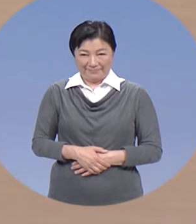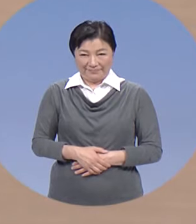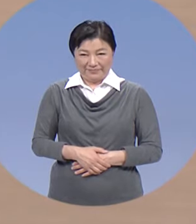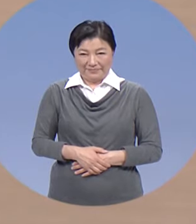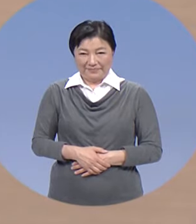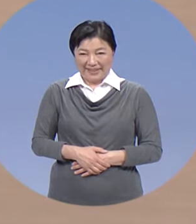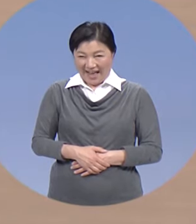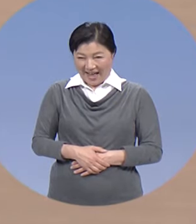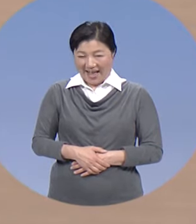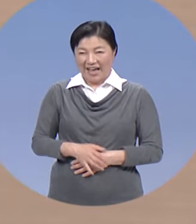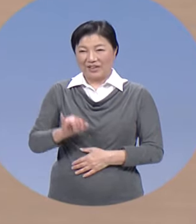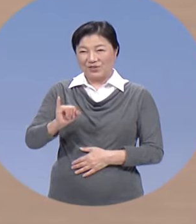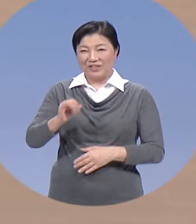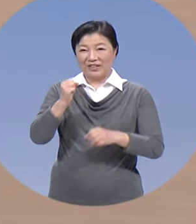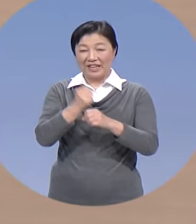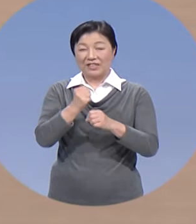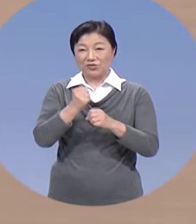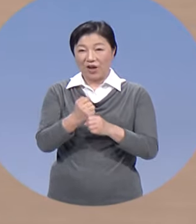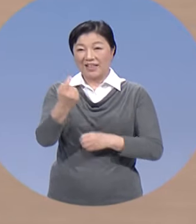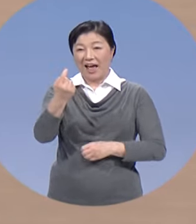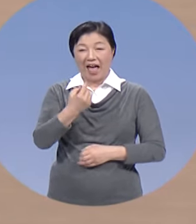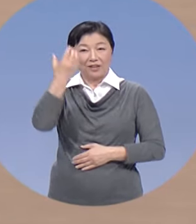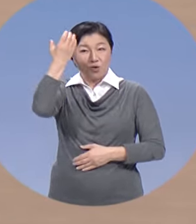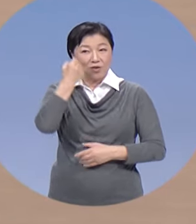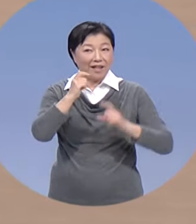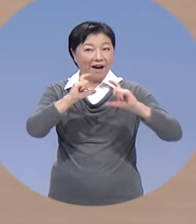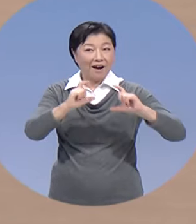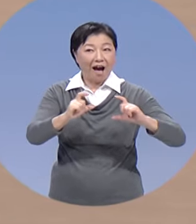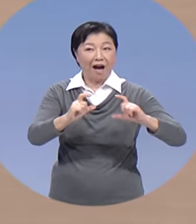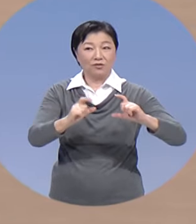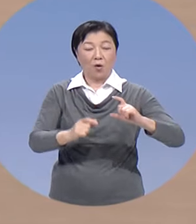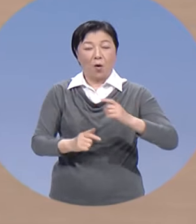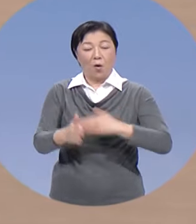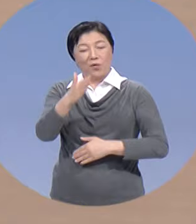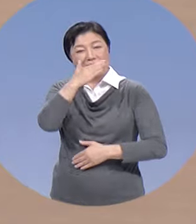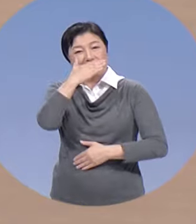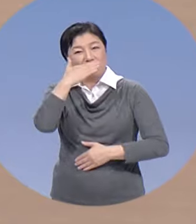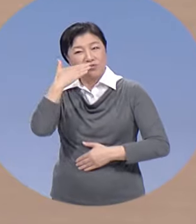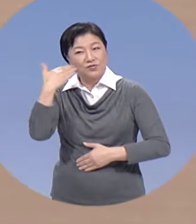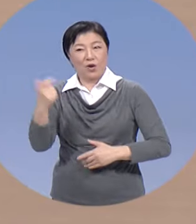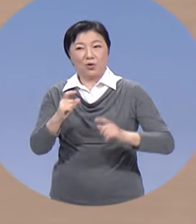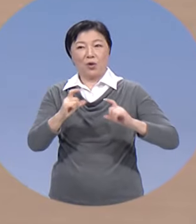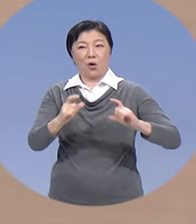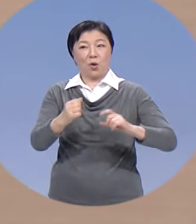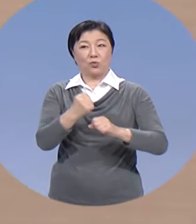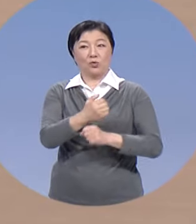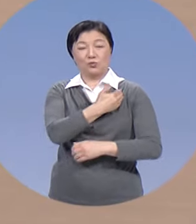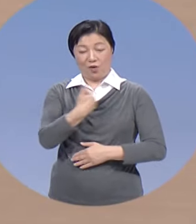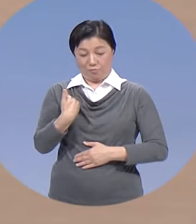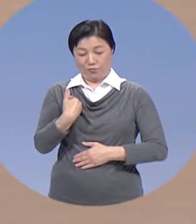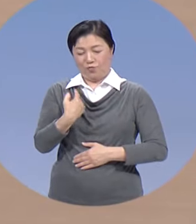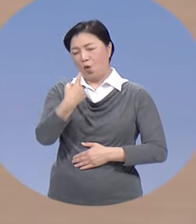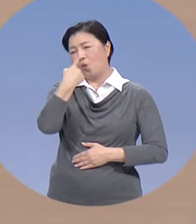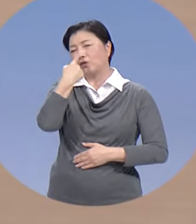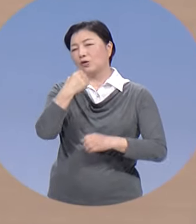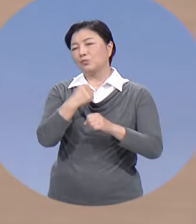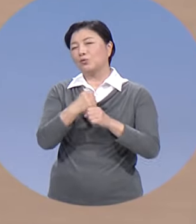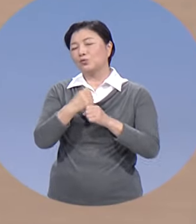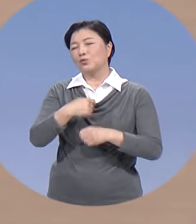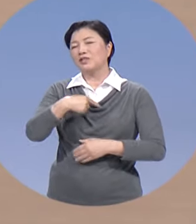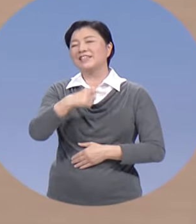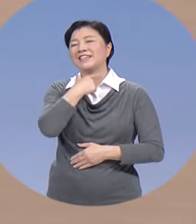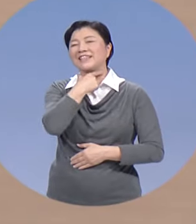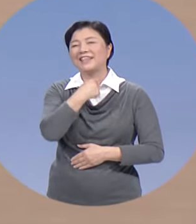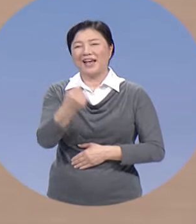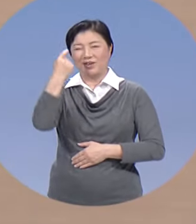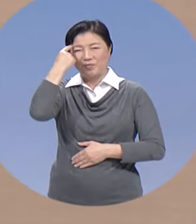ゆきのちゃんが作った来場記念カード、こんなに素敵な1枚が出来上がるんですね。私も作りに行きたいなと